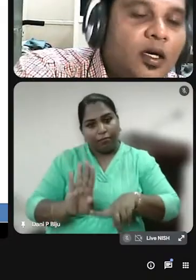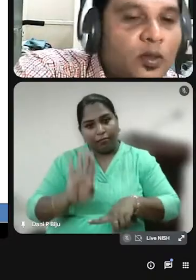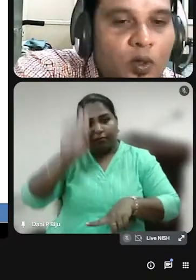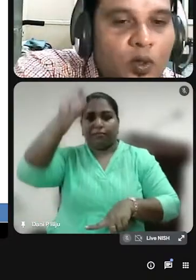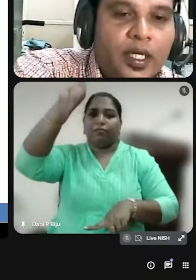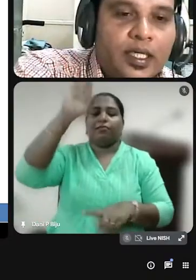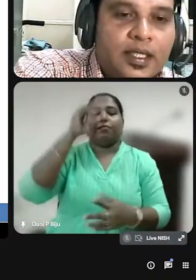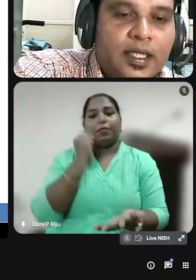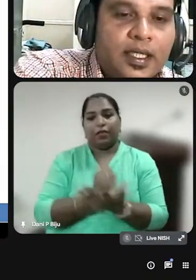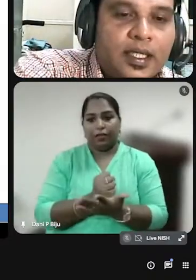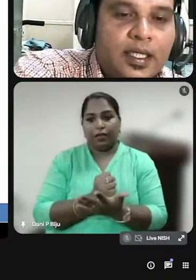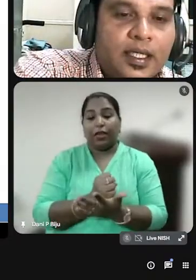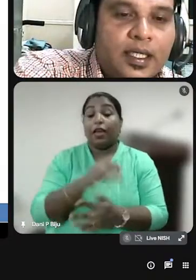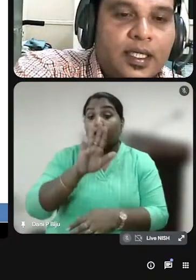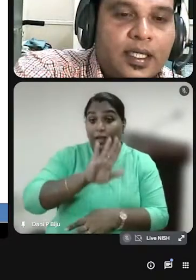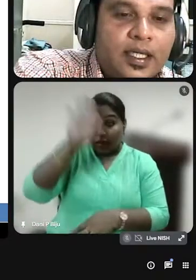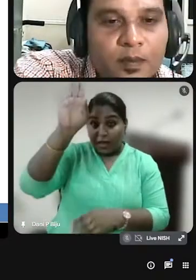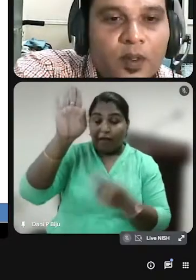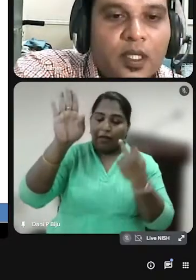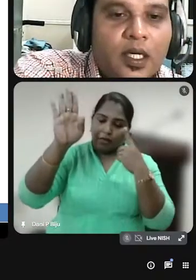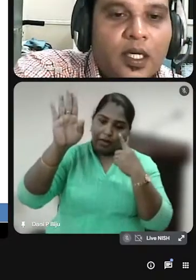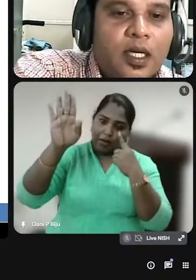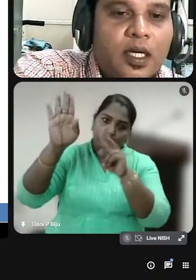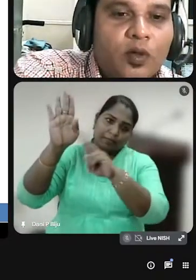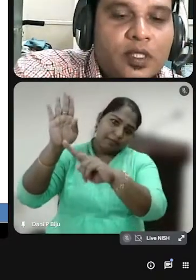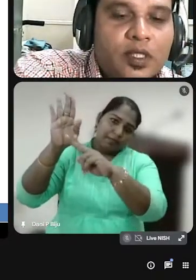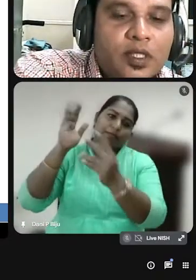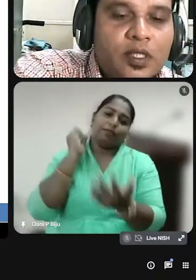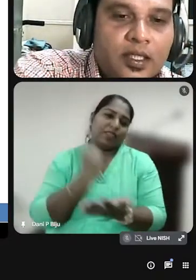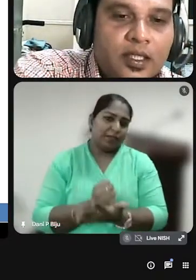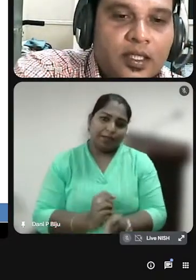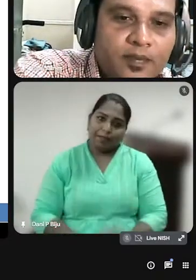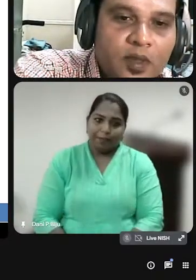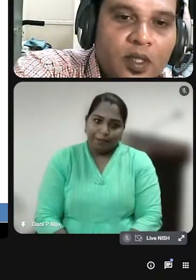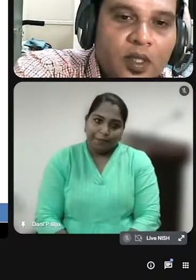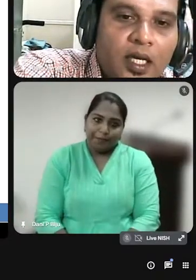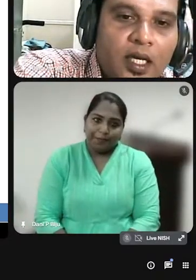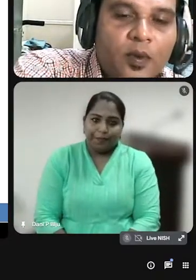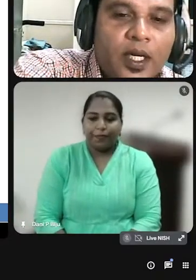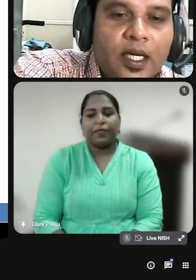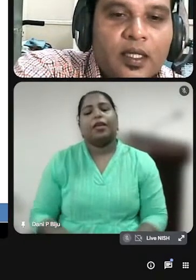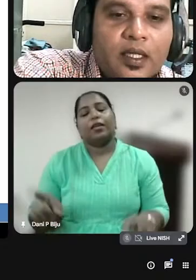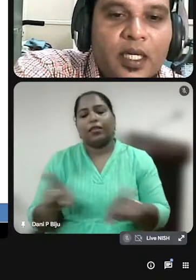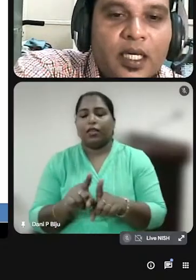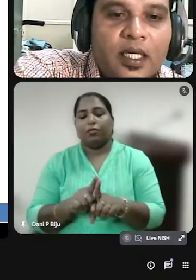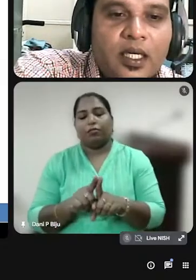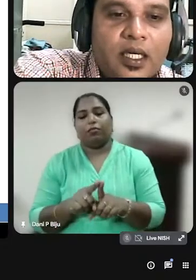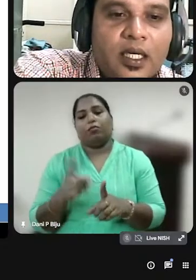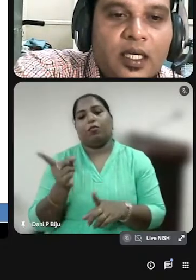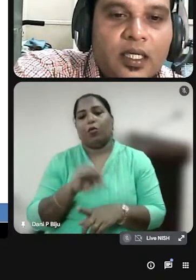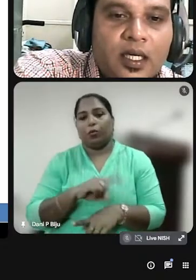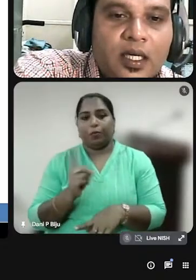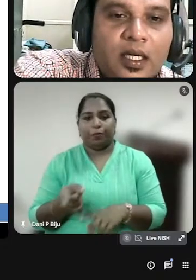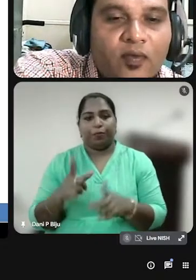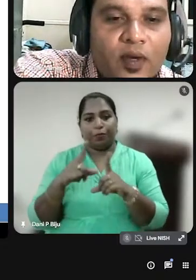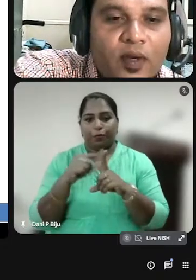കൈയിലേക്ക് നോക്കുകയും ചെയ്യും. അതുപോലെ തന്നെ അത് ഓപ്പോസിറ്റ് സൈഡിൽ ചെയ്യും. അതുപോലെ നമ്മൾ